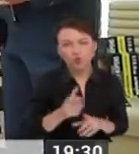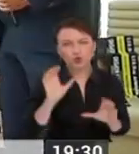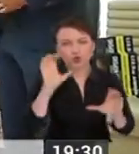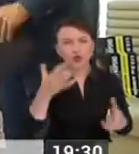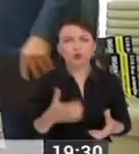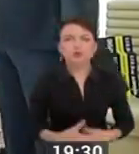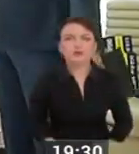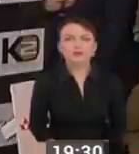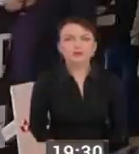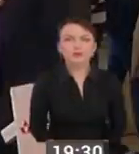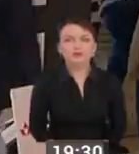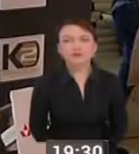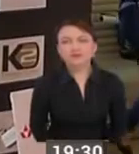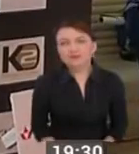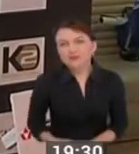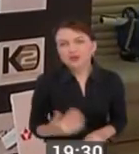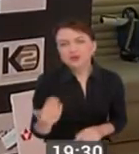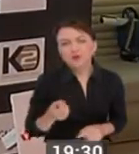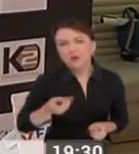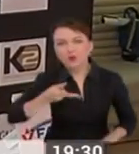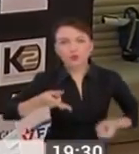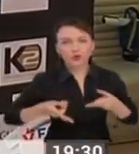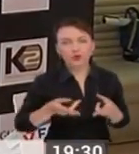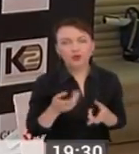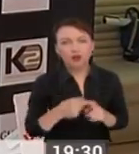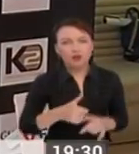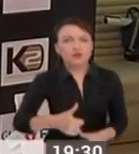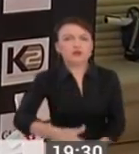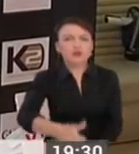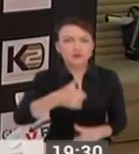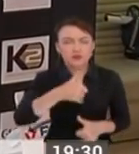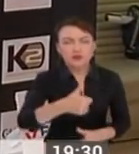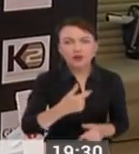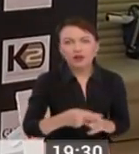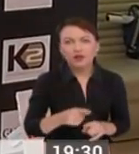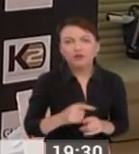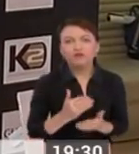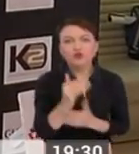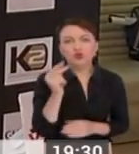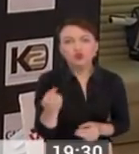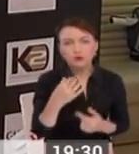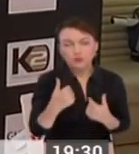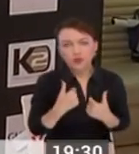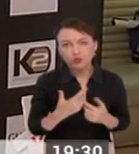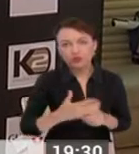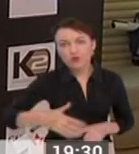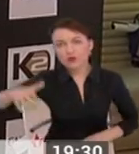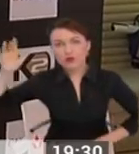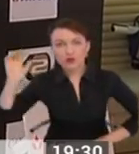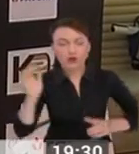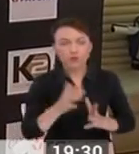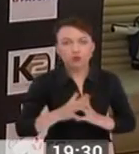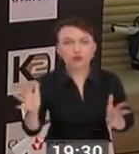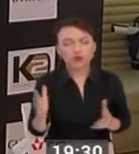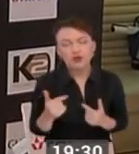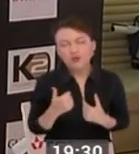серйозно. Это его козыря, я думаю, его антропометрия, которая превышает мою, и у него разлом мах рук больше.